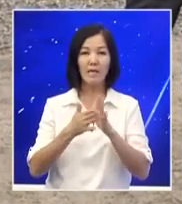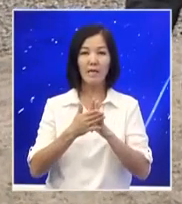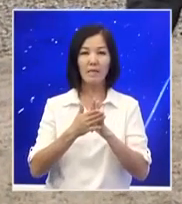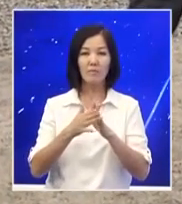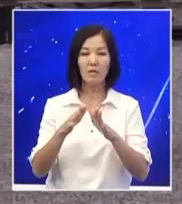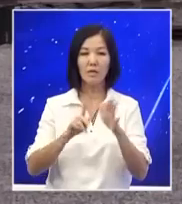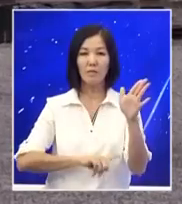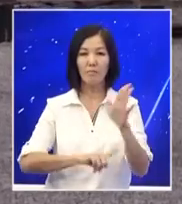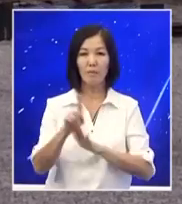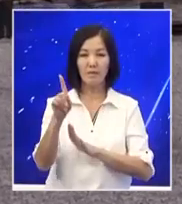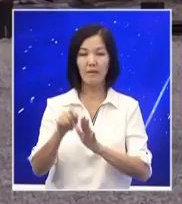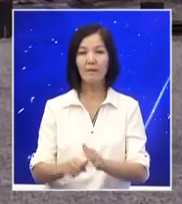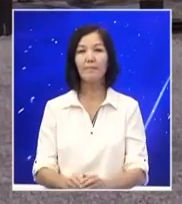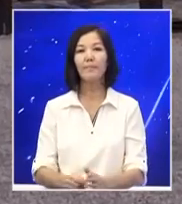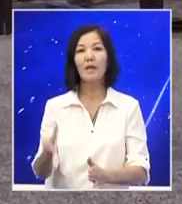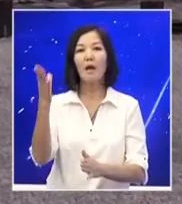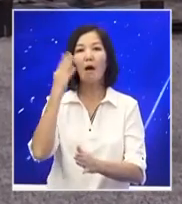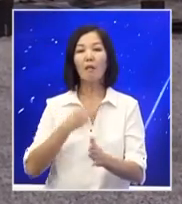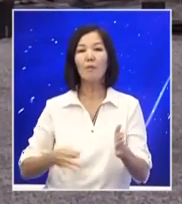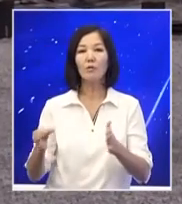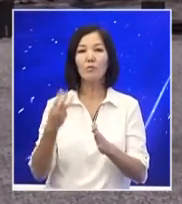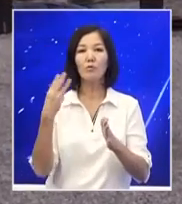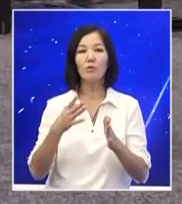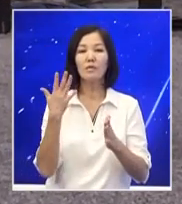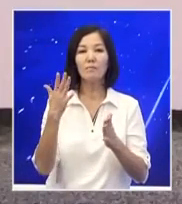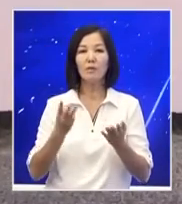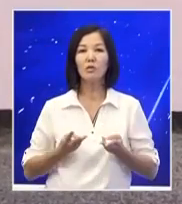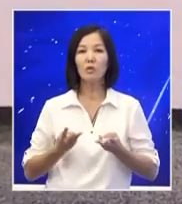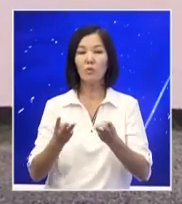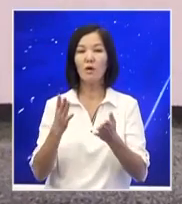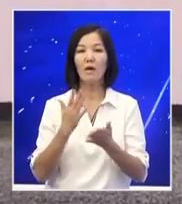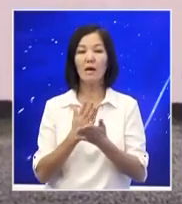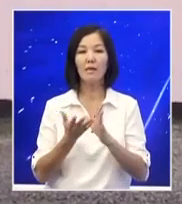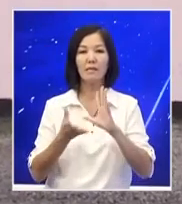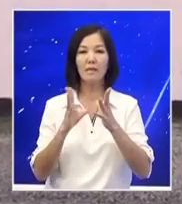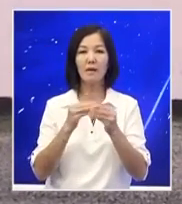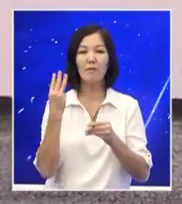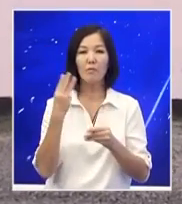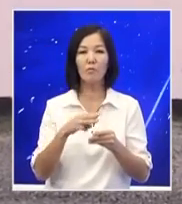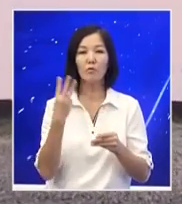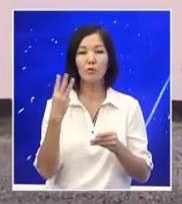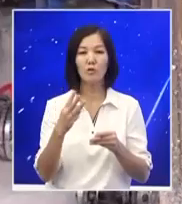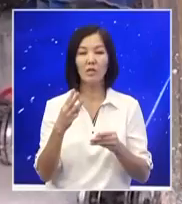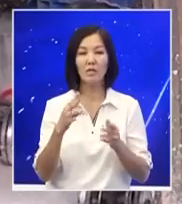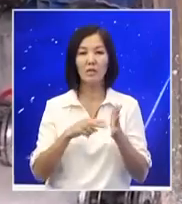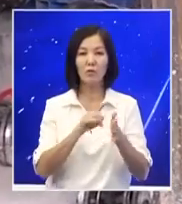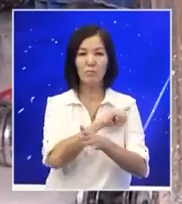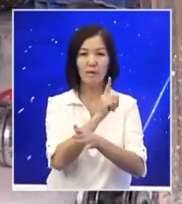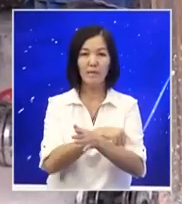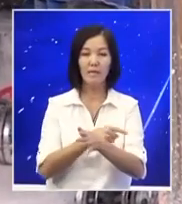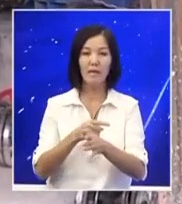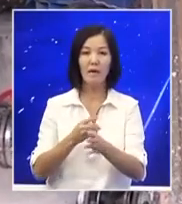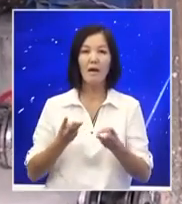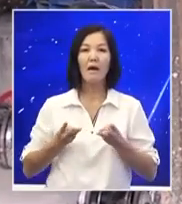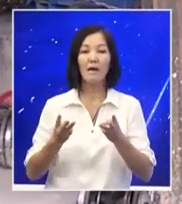жұмыс басталды. Алматы облысында 35 жылу қазандығы бар. Жалпы қуаттылығы 777 гигакалориядан асады. Сала жаңалығы,